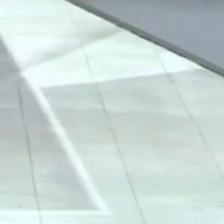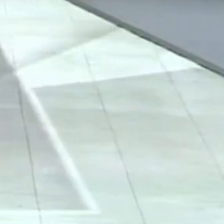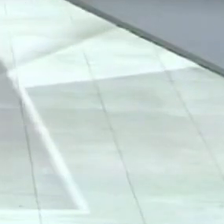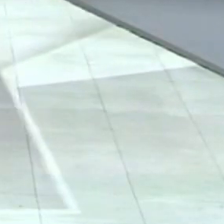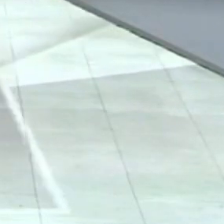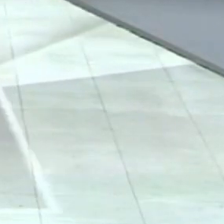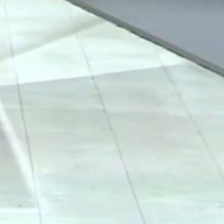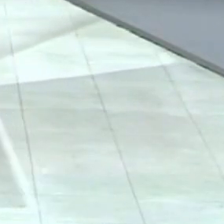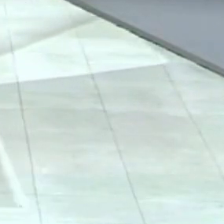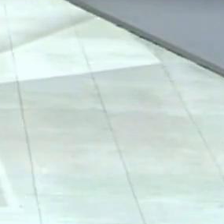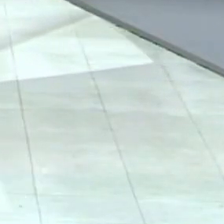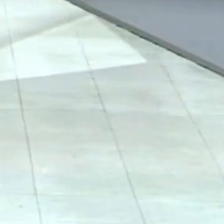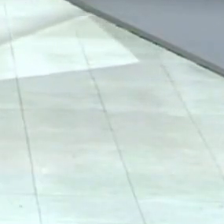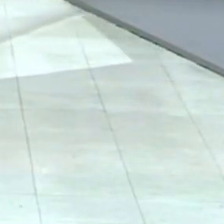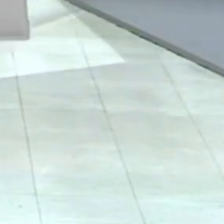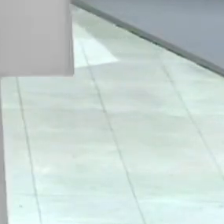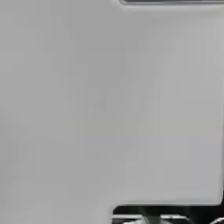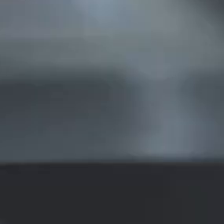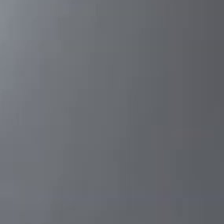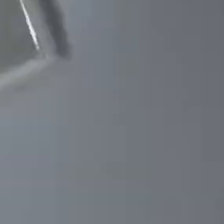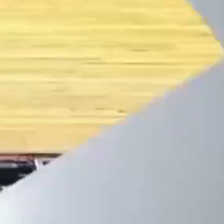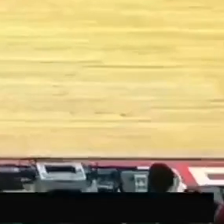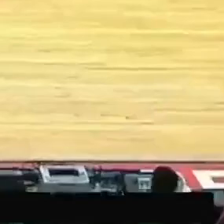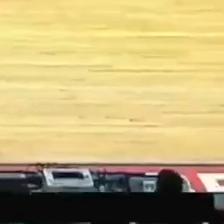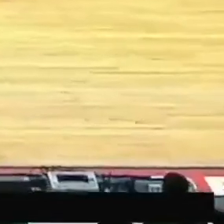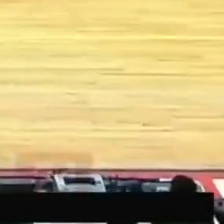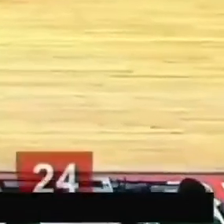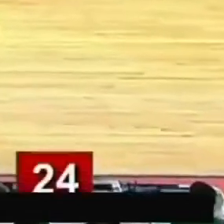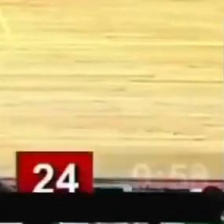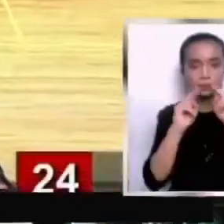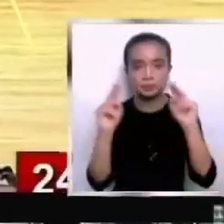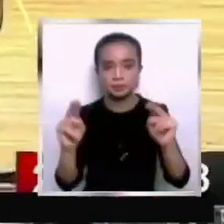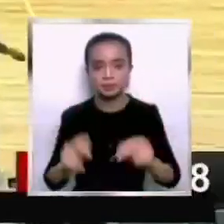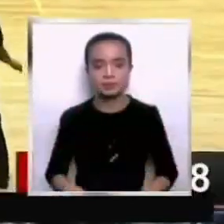sa pag-timeout ni Chino Trinidad.